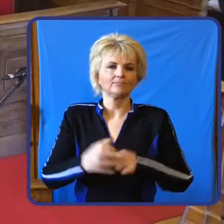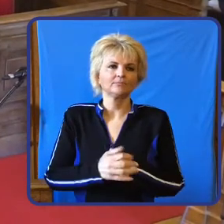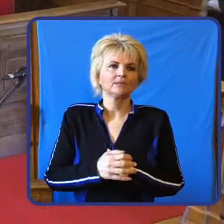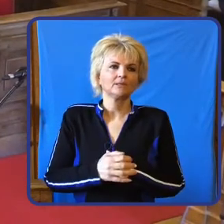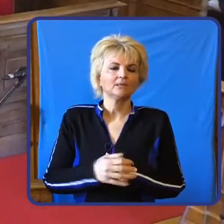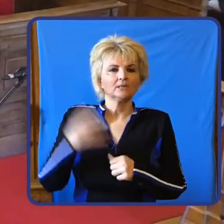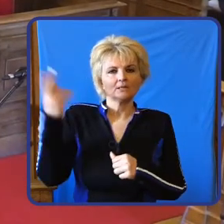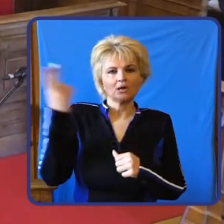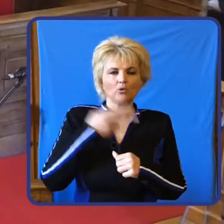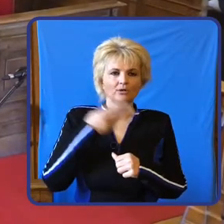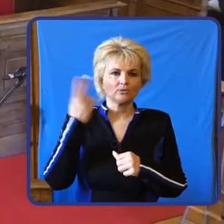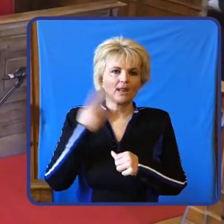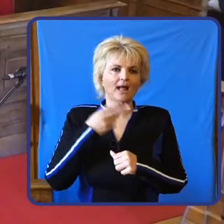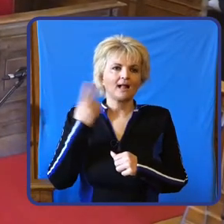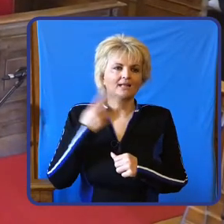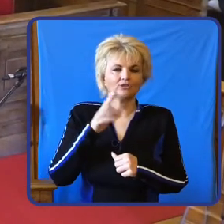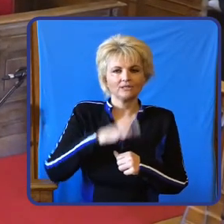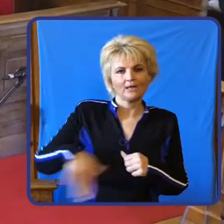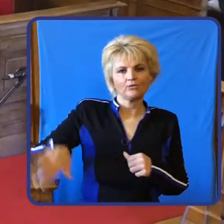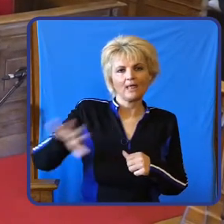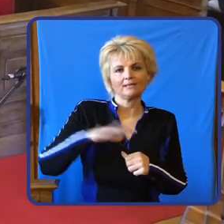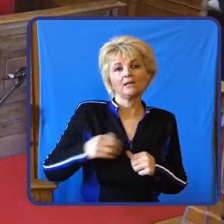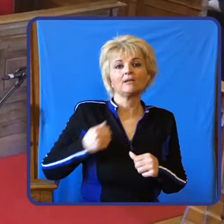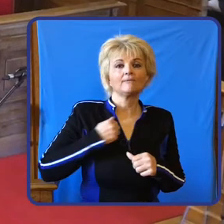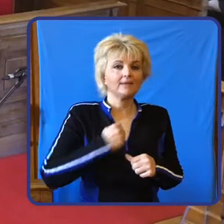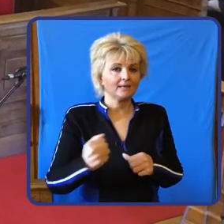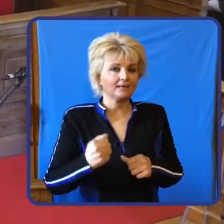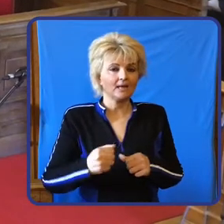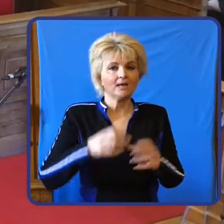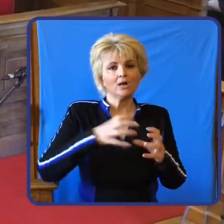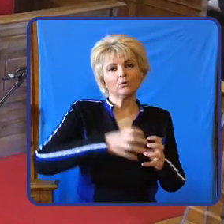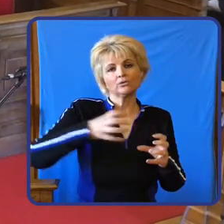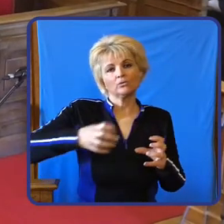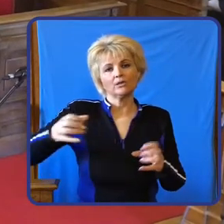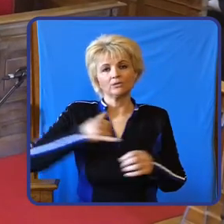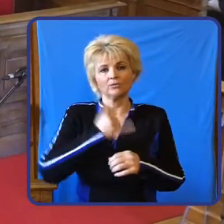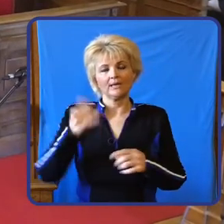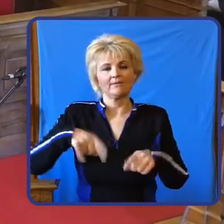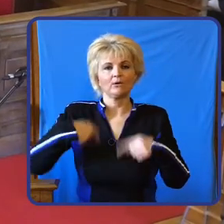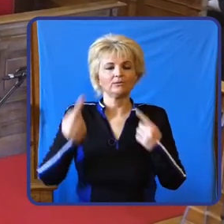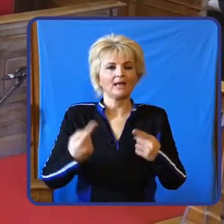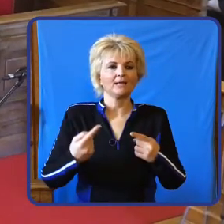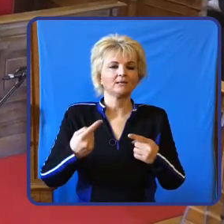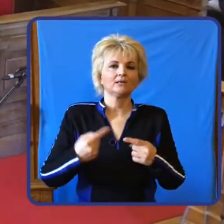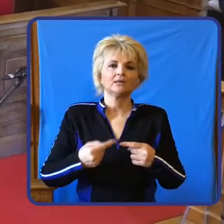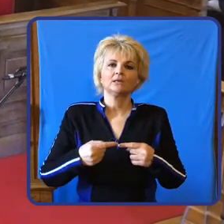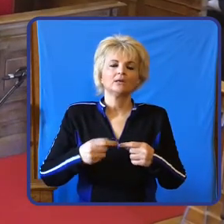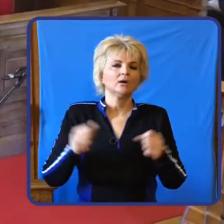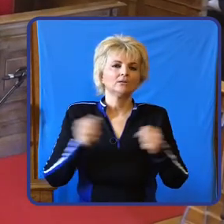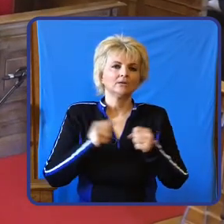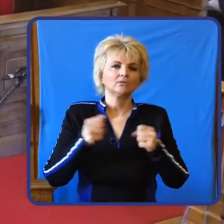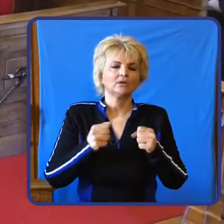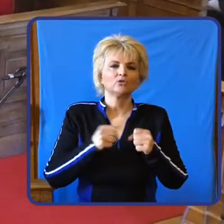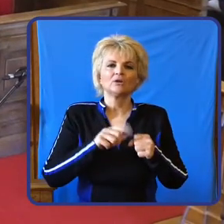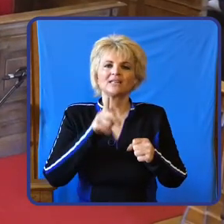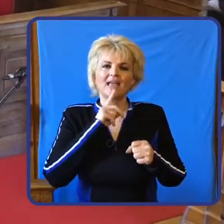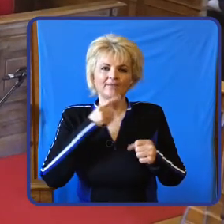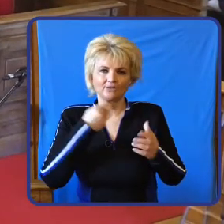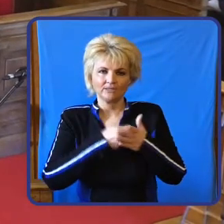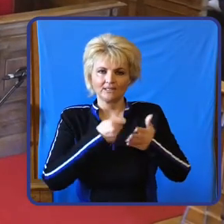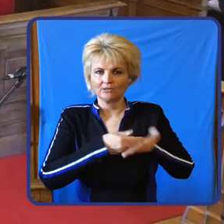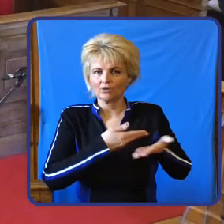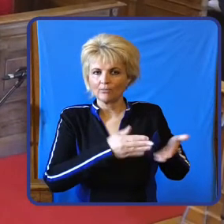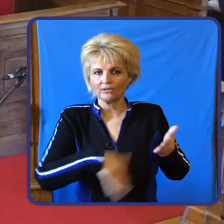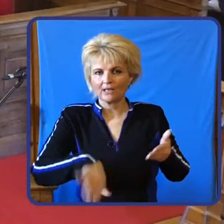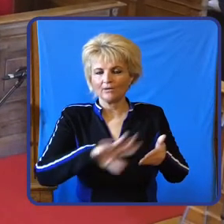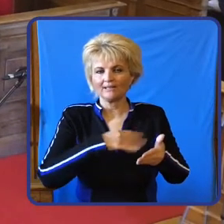hogy a kulturális területen végre hosszú-hosszú évek után az egyébként rendkívül alulfinanszírozott területen